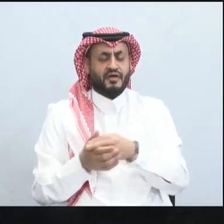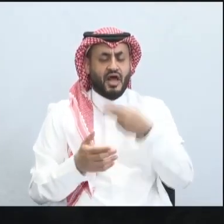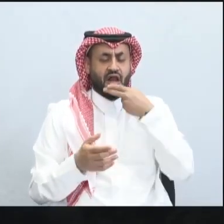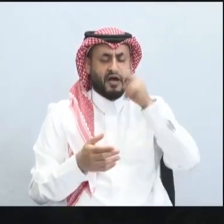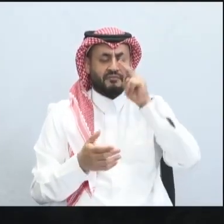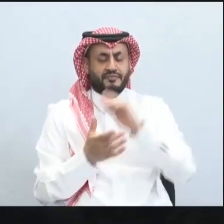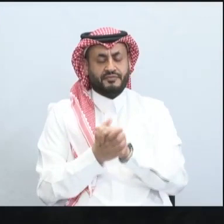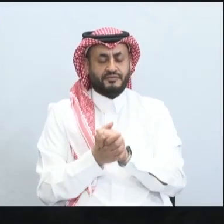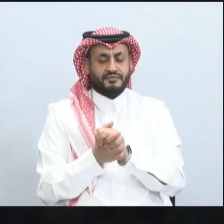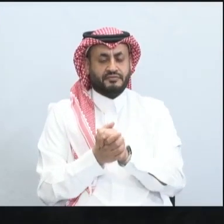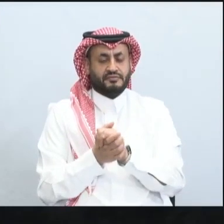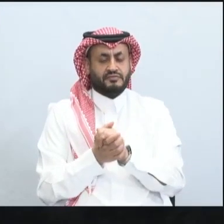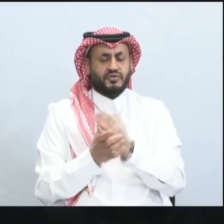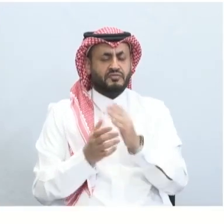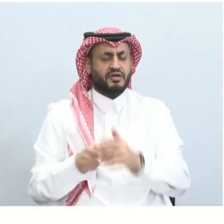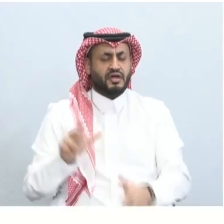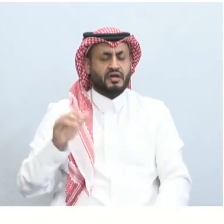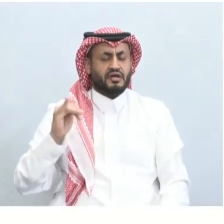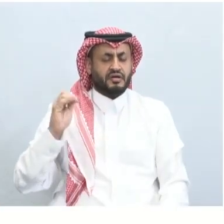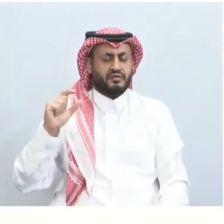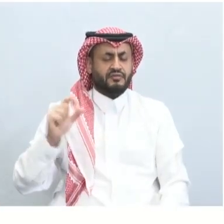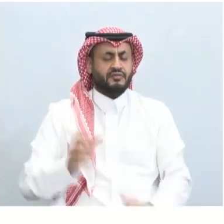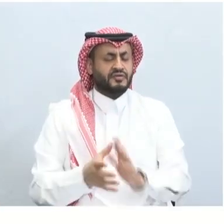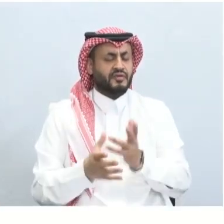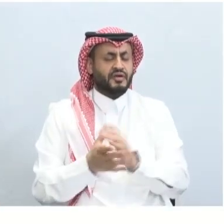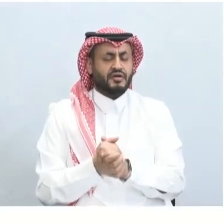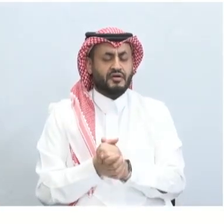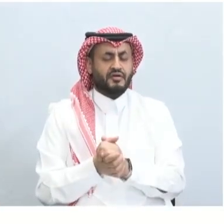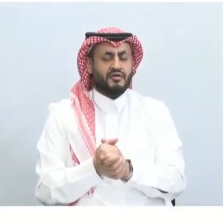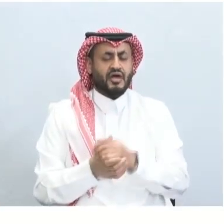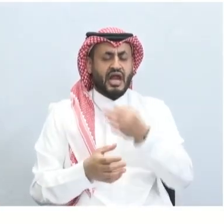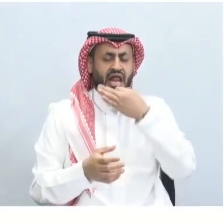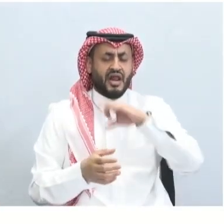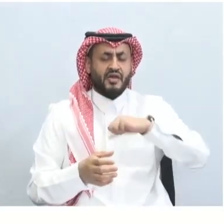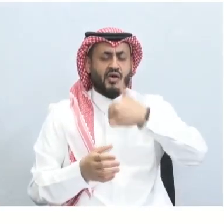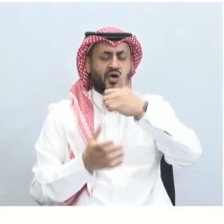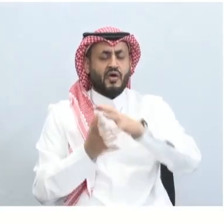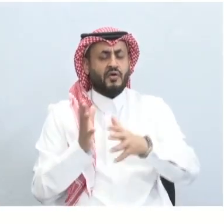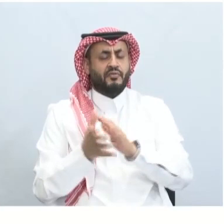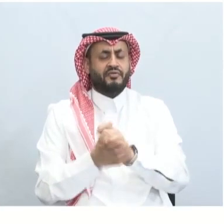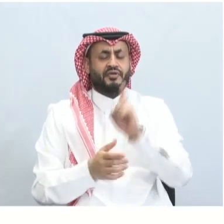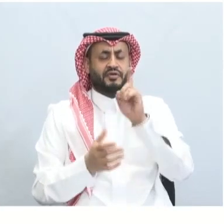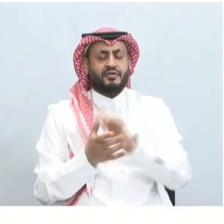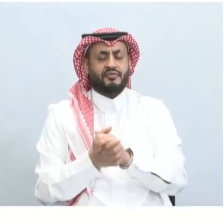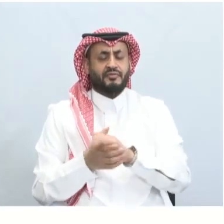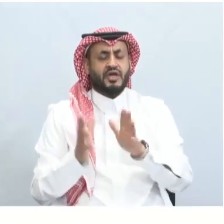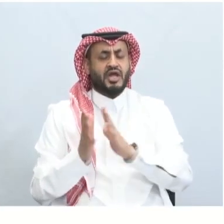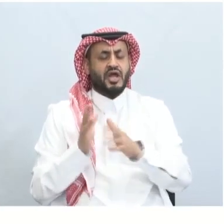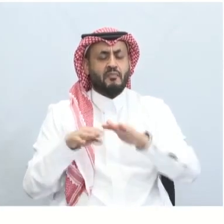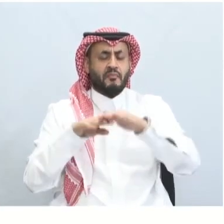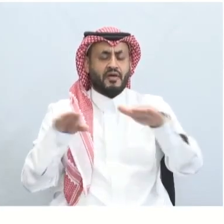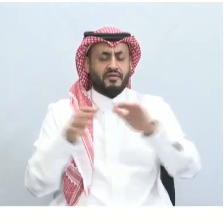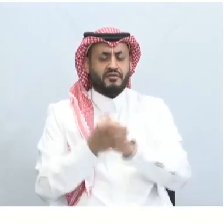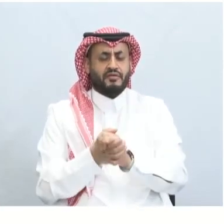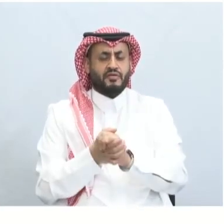المعنى الحمد وهو الثناء الثناء على الله بما له من كمال الصفات وجزيل